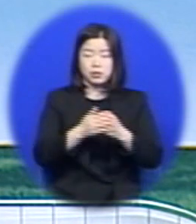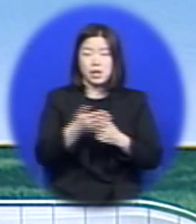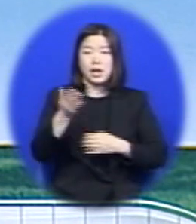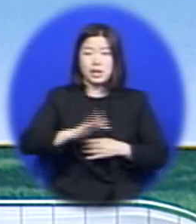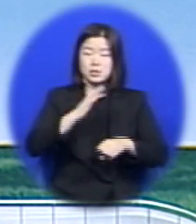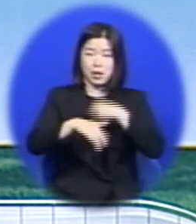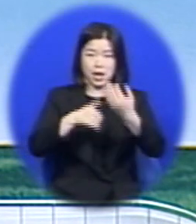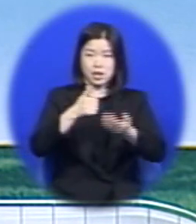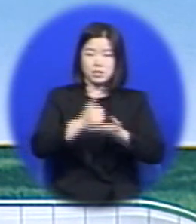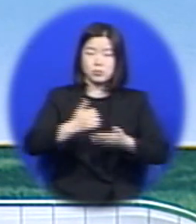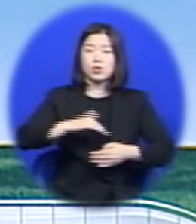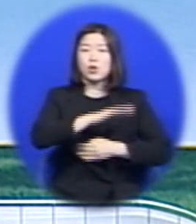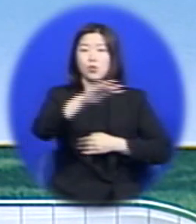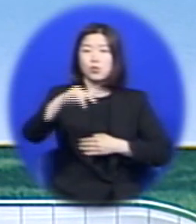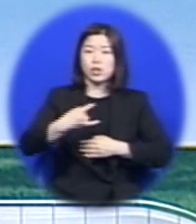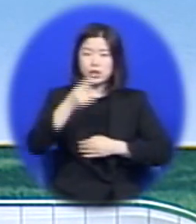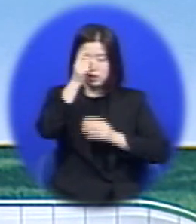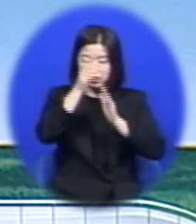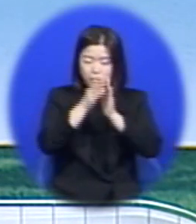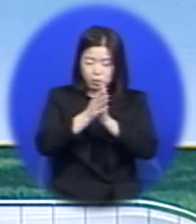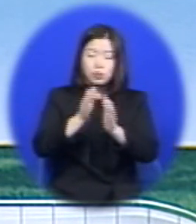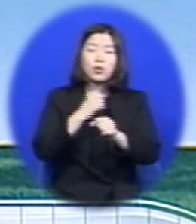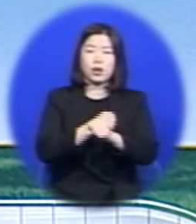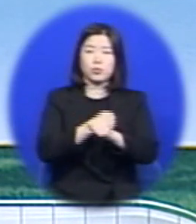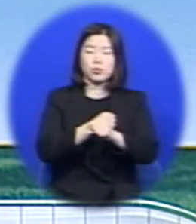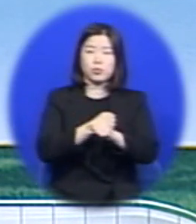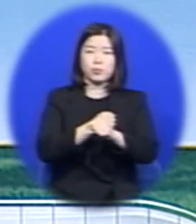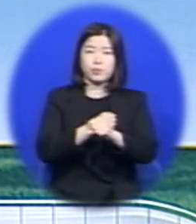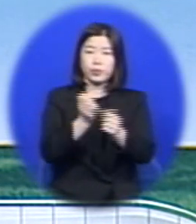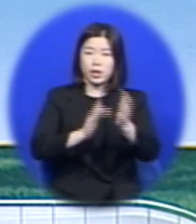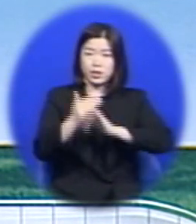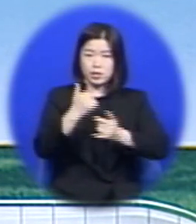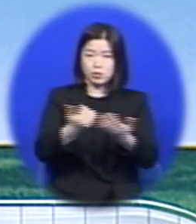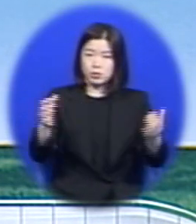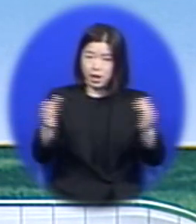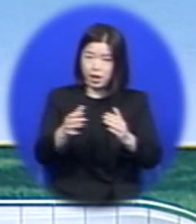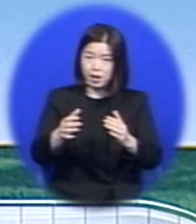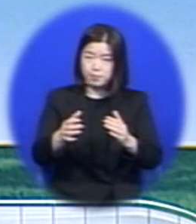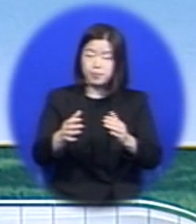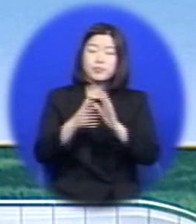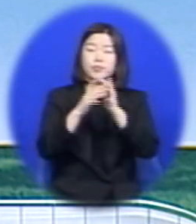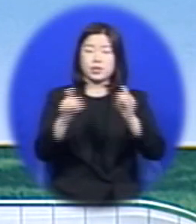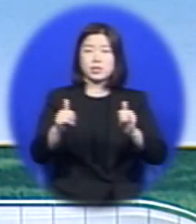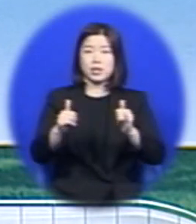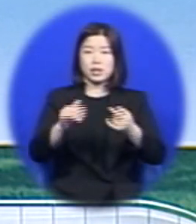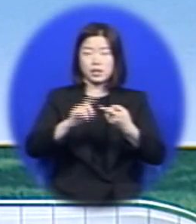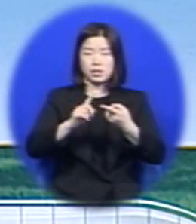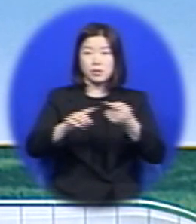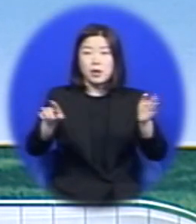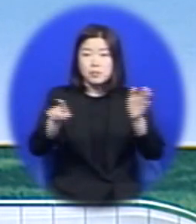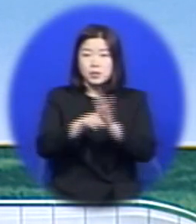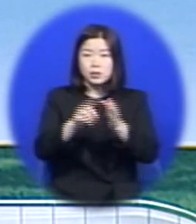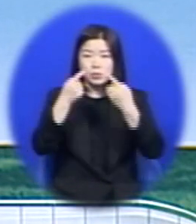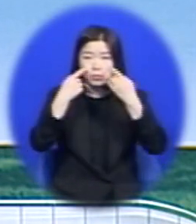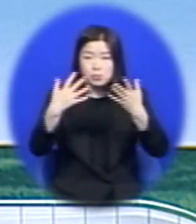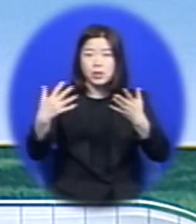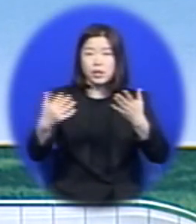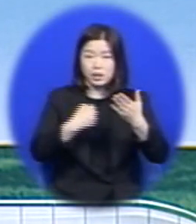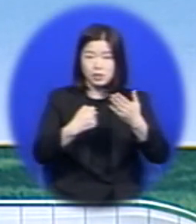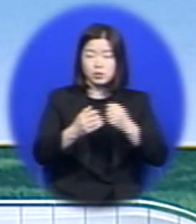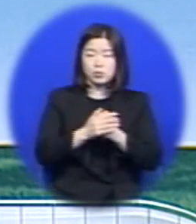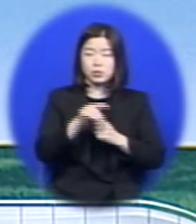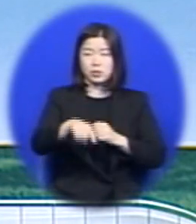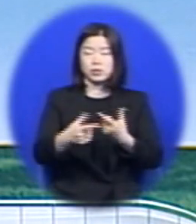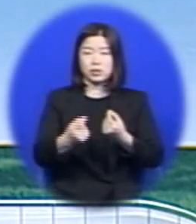그러나 하나님은 우리가 정말 기도하고 예수님과 연합된 자라는 믿음을 분명히 가지고